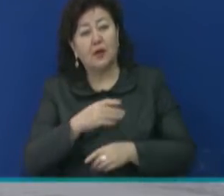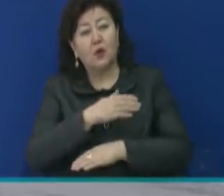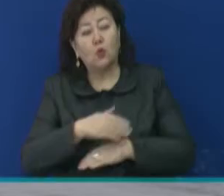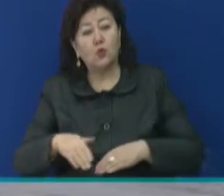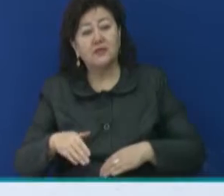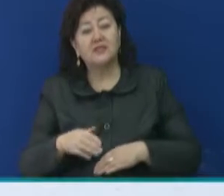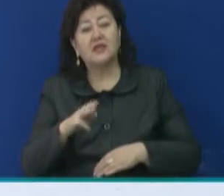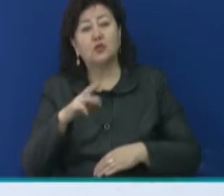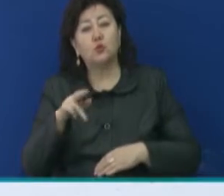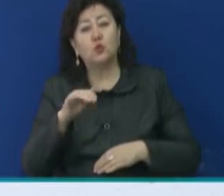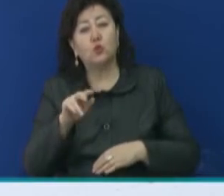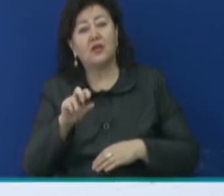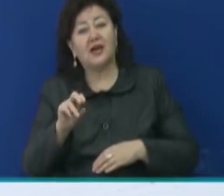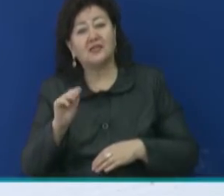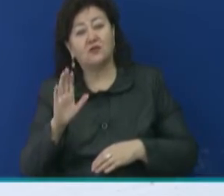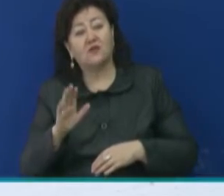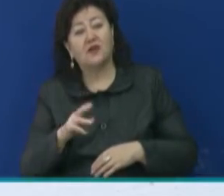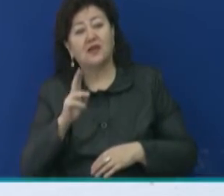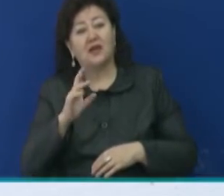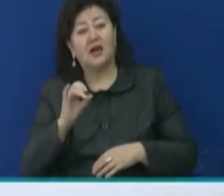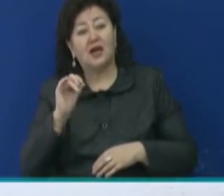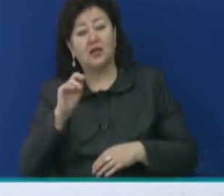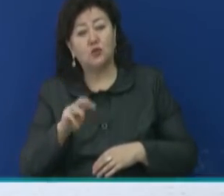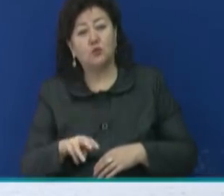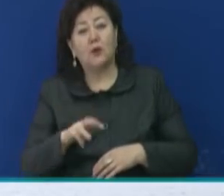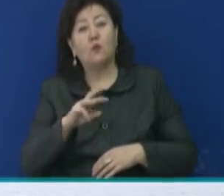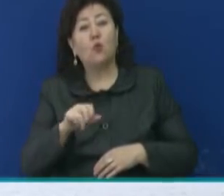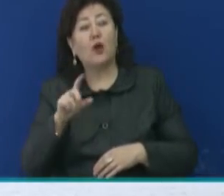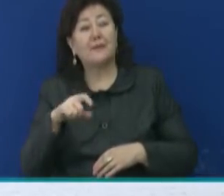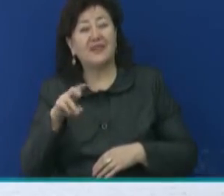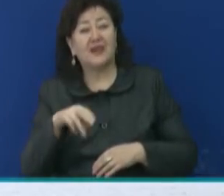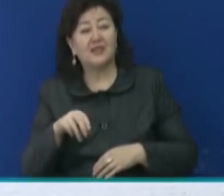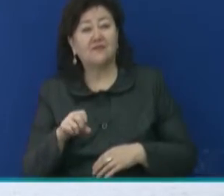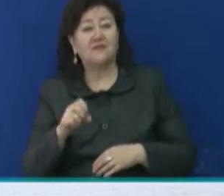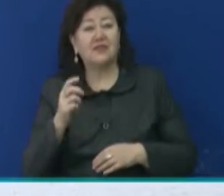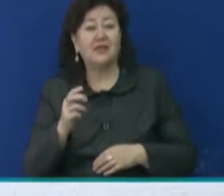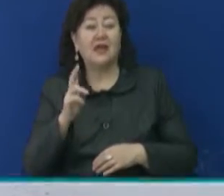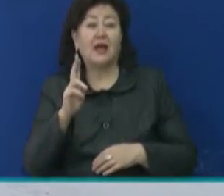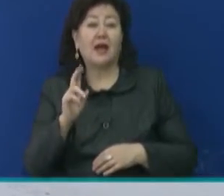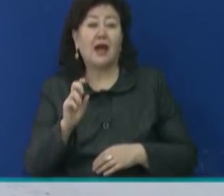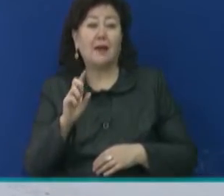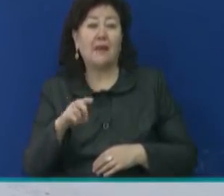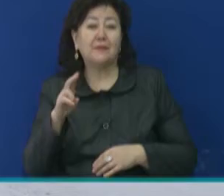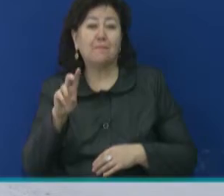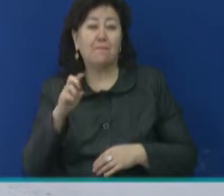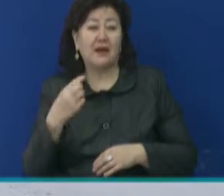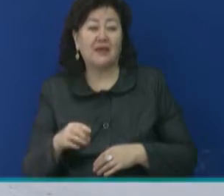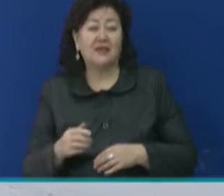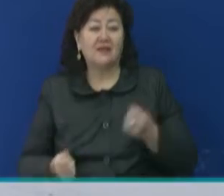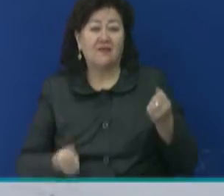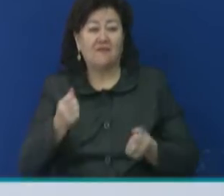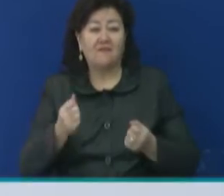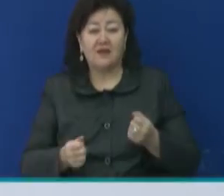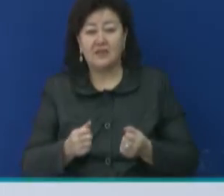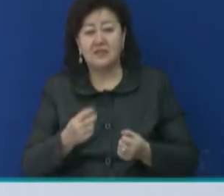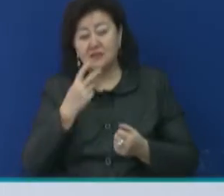Дулатова и на пересечении Улицкая мохамедханова и Кабанбай Батыра Кроме того зимой дорожную разметку не видно водители нередко